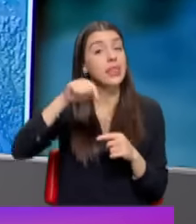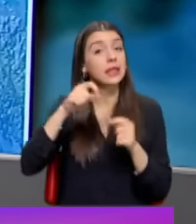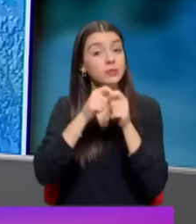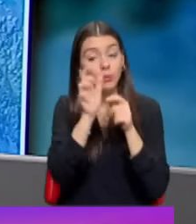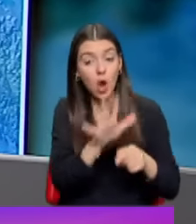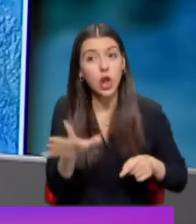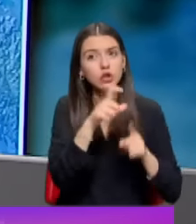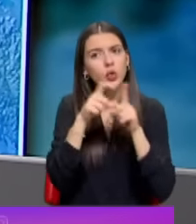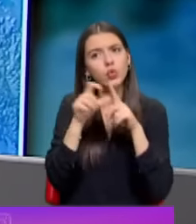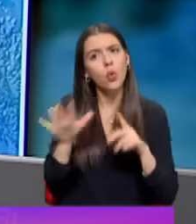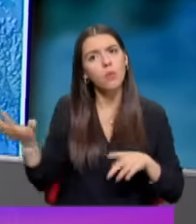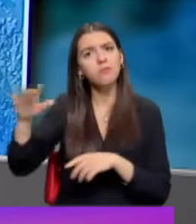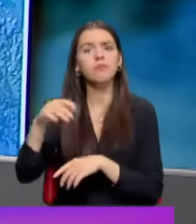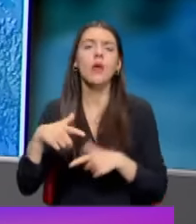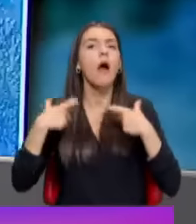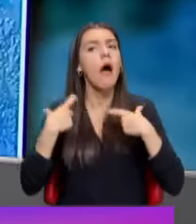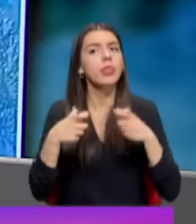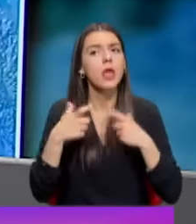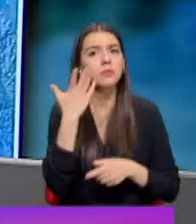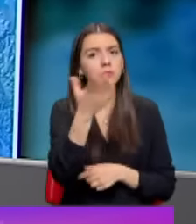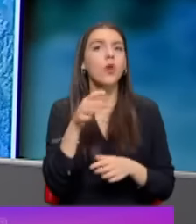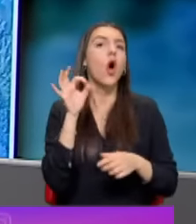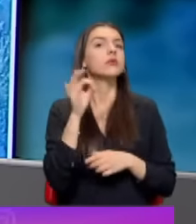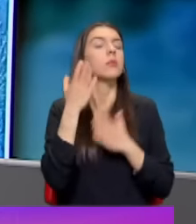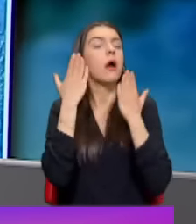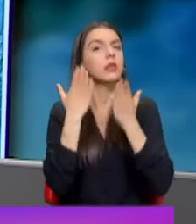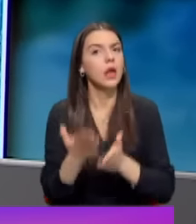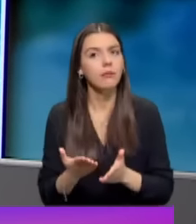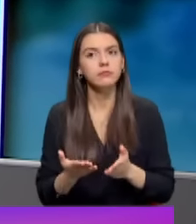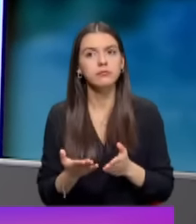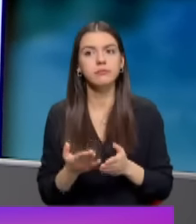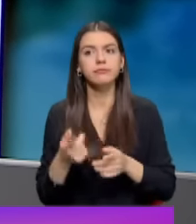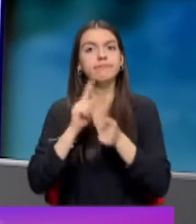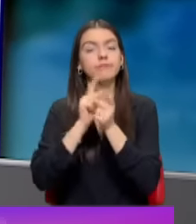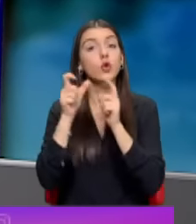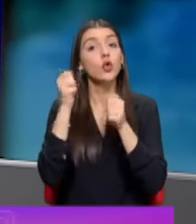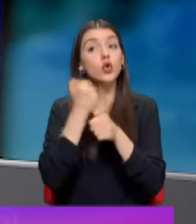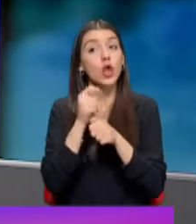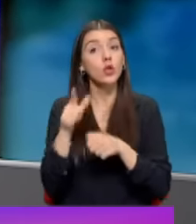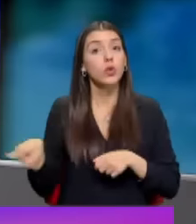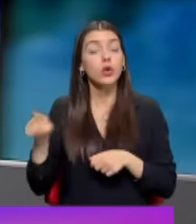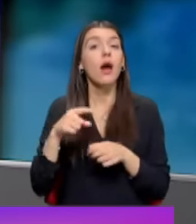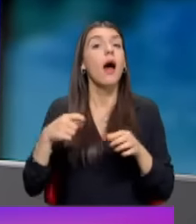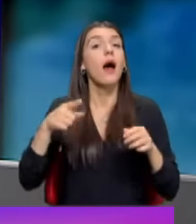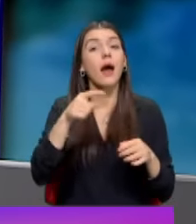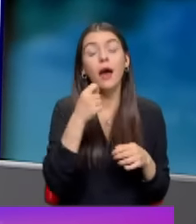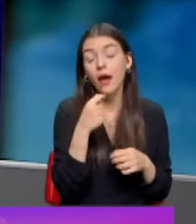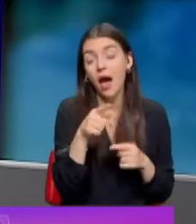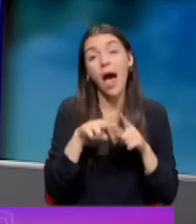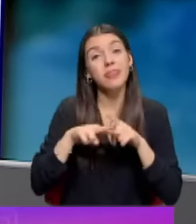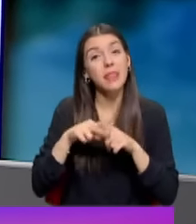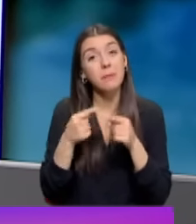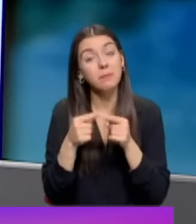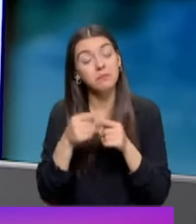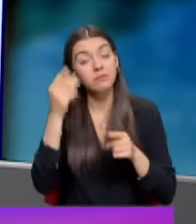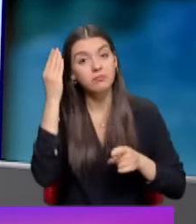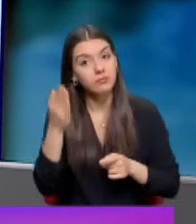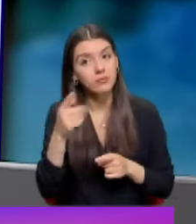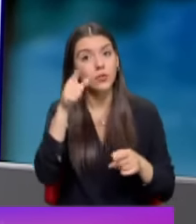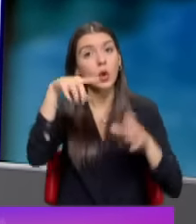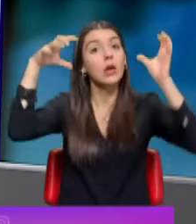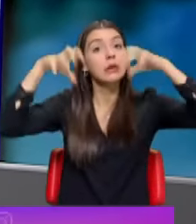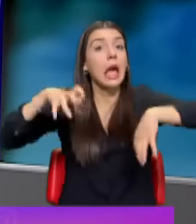doğusunda Hatay olur, Osmaniye olur. Sonrasında hemen Güneydoğu Anadolu bölgesinde Gaziantep olur. Bugün yine yağış almayı